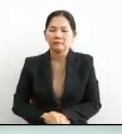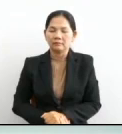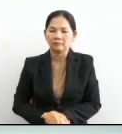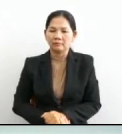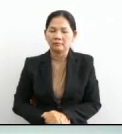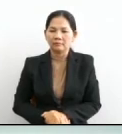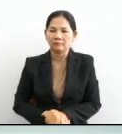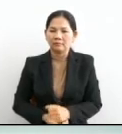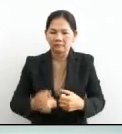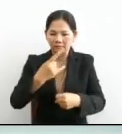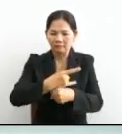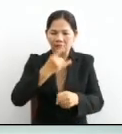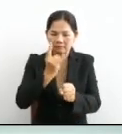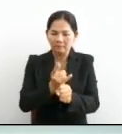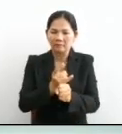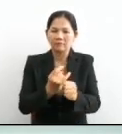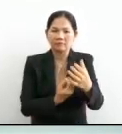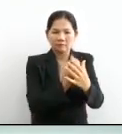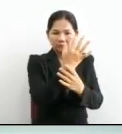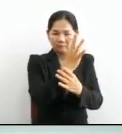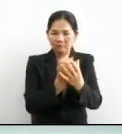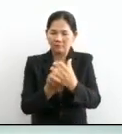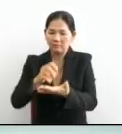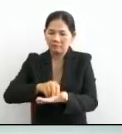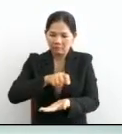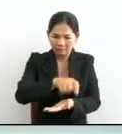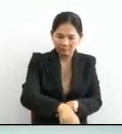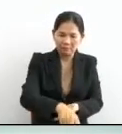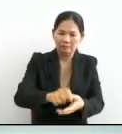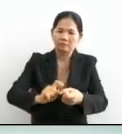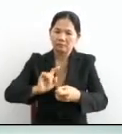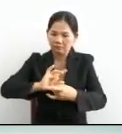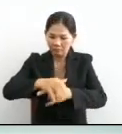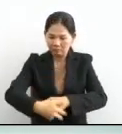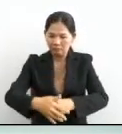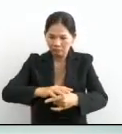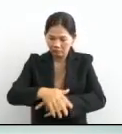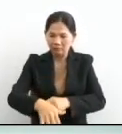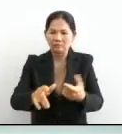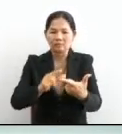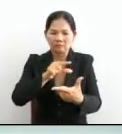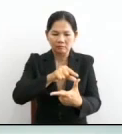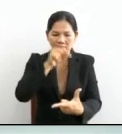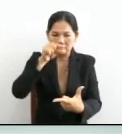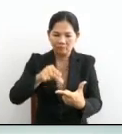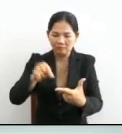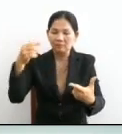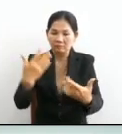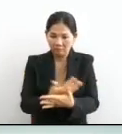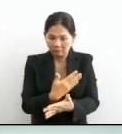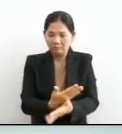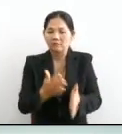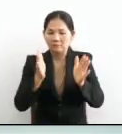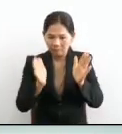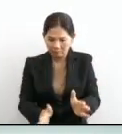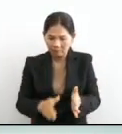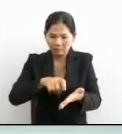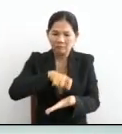múc rò bò đắm đầm lòng mì chia chùm rượt mây rò bò cá sẽ cỏ